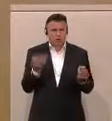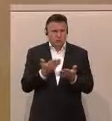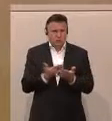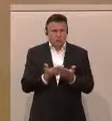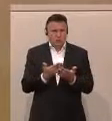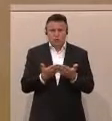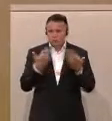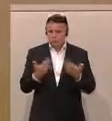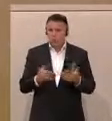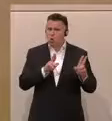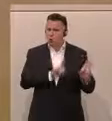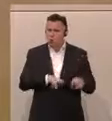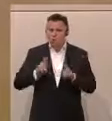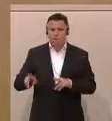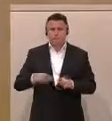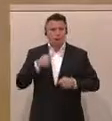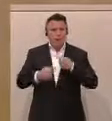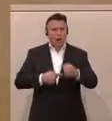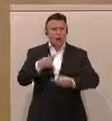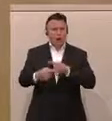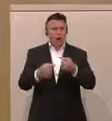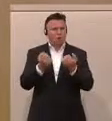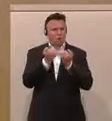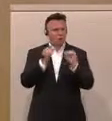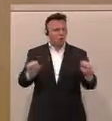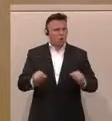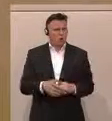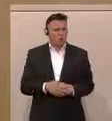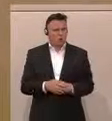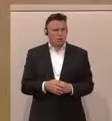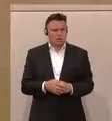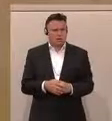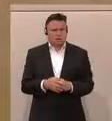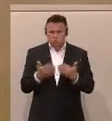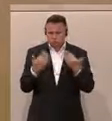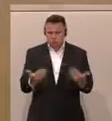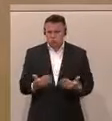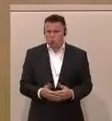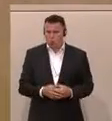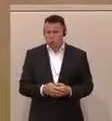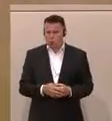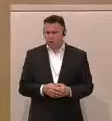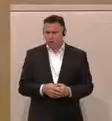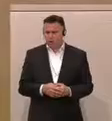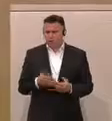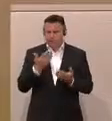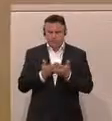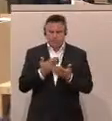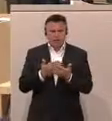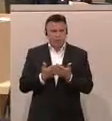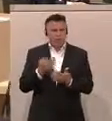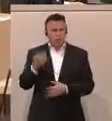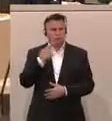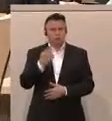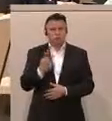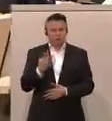ein ganz normaler demokratischer Prozess. Das ist so in der Demokratie. Und wer das grundsätzlich in